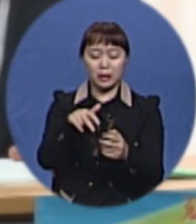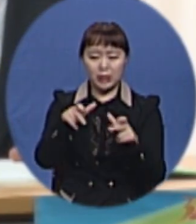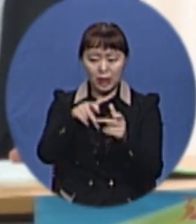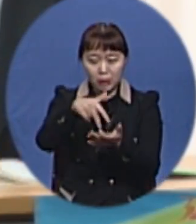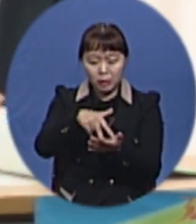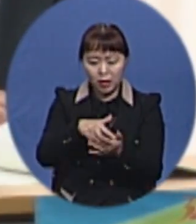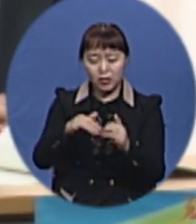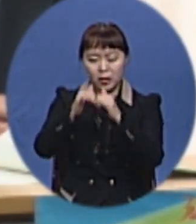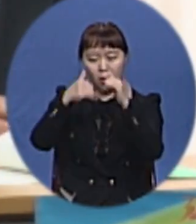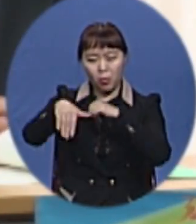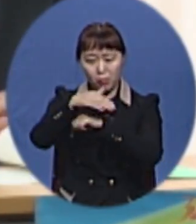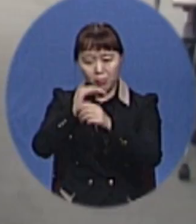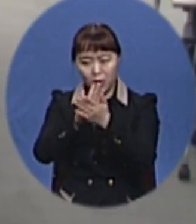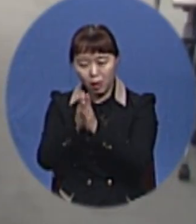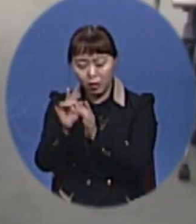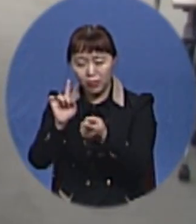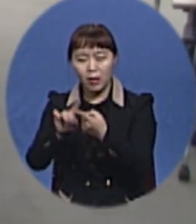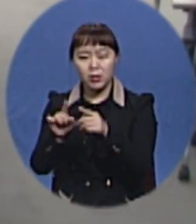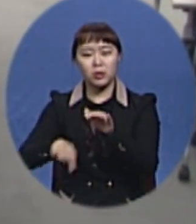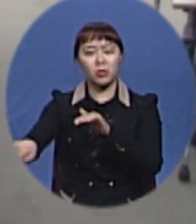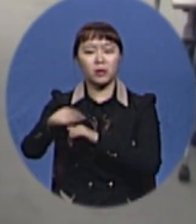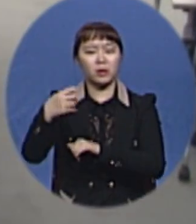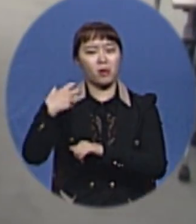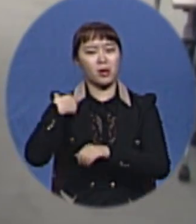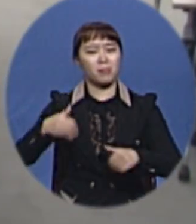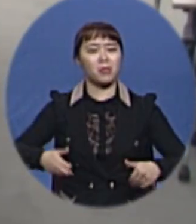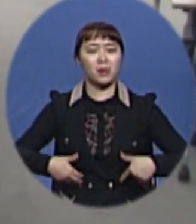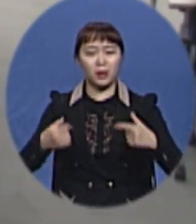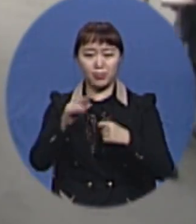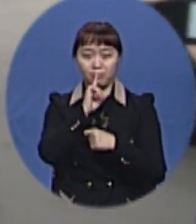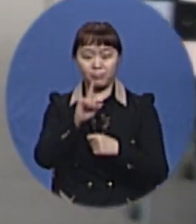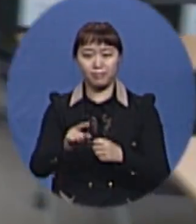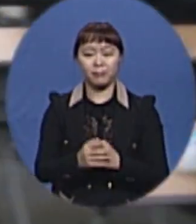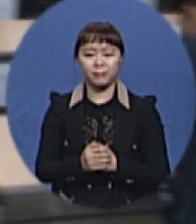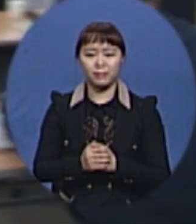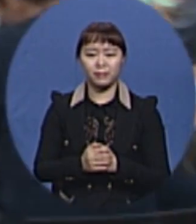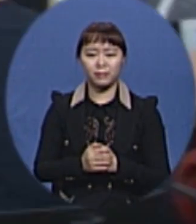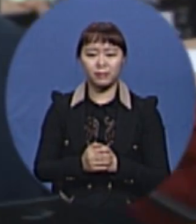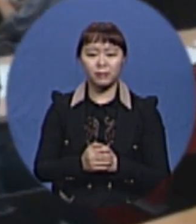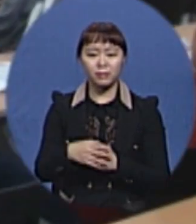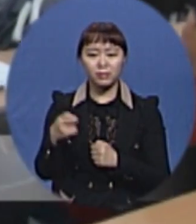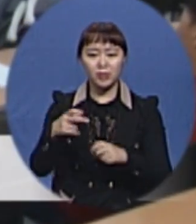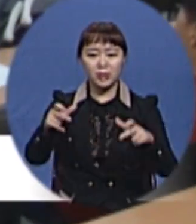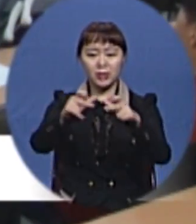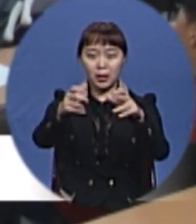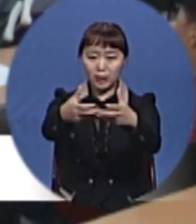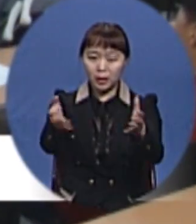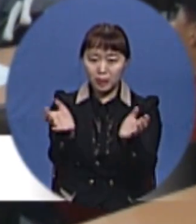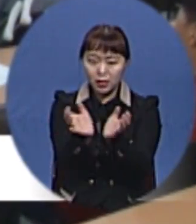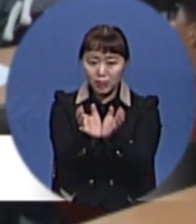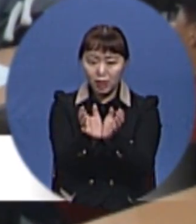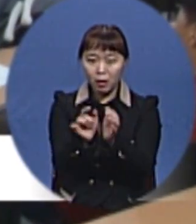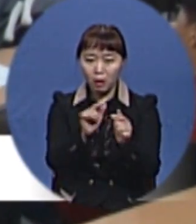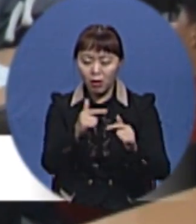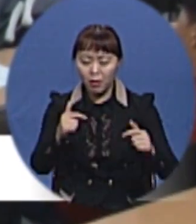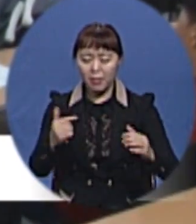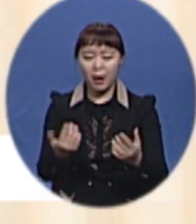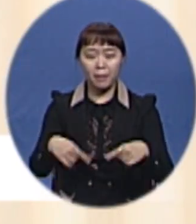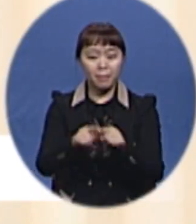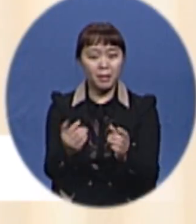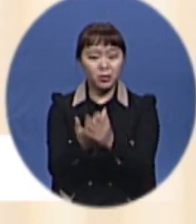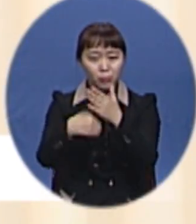환경에 앞서 나가는 대안을 제시하는 선도적인 역할을 해야 한다고 제언했습니다. 아울러 장애계 단체의 동방성장을